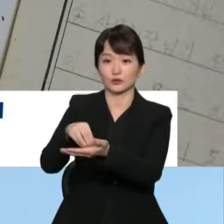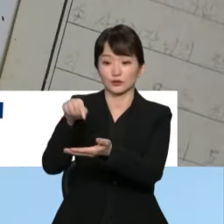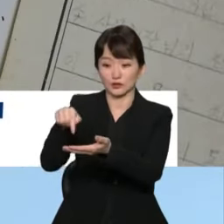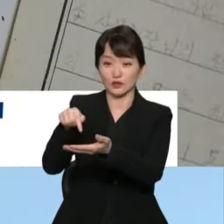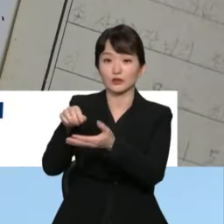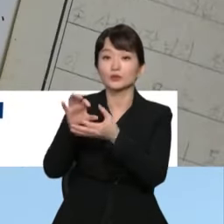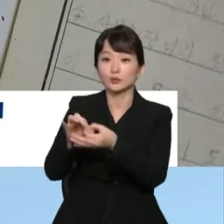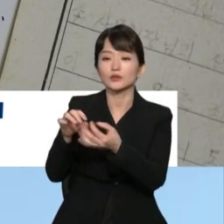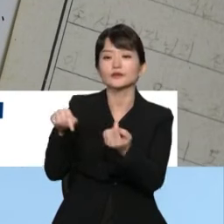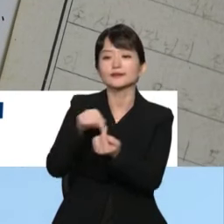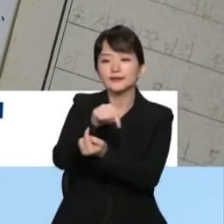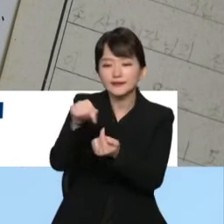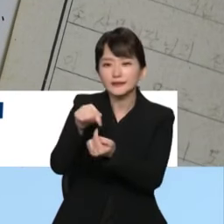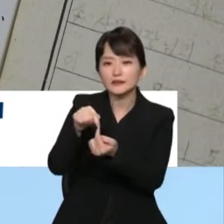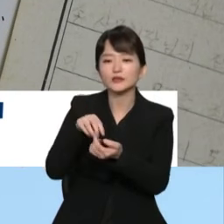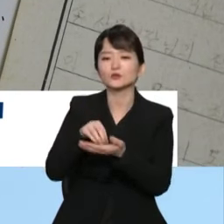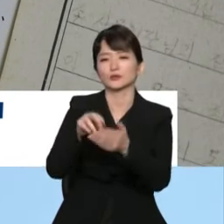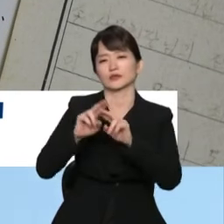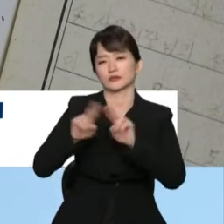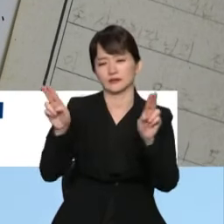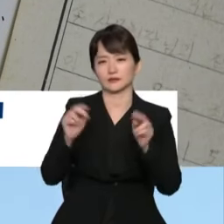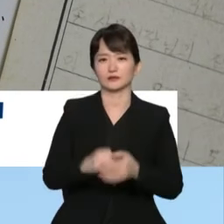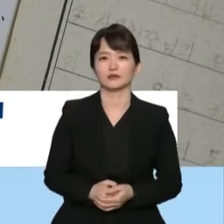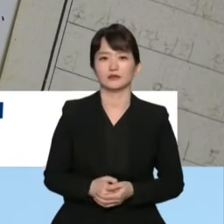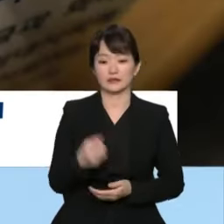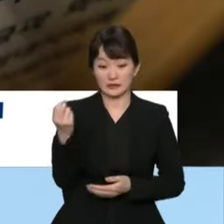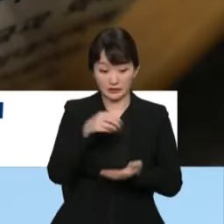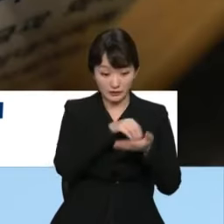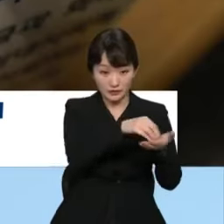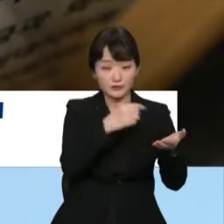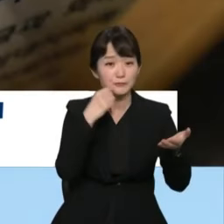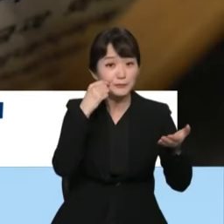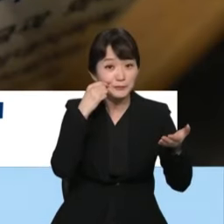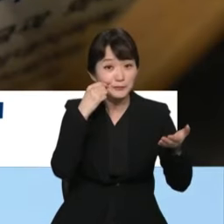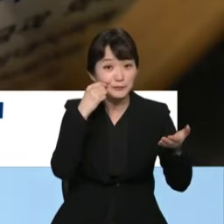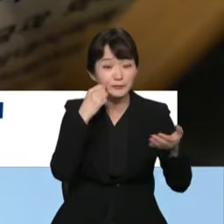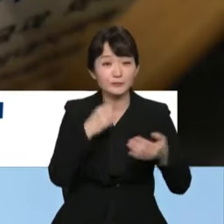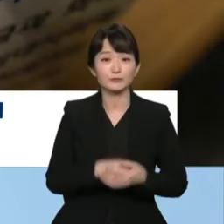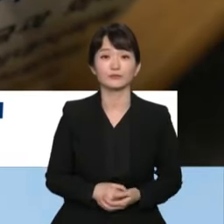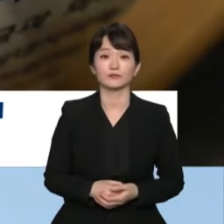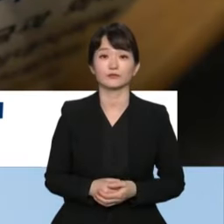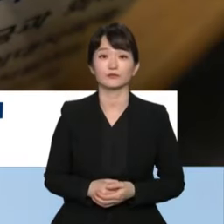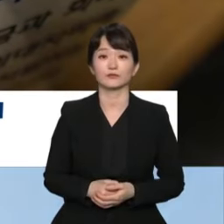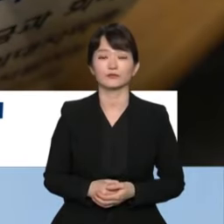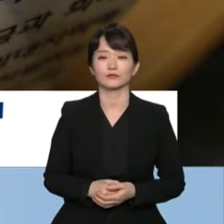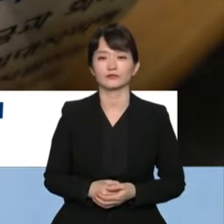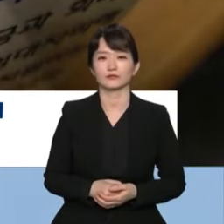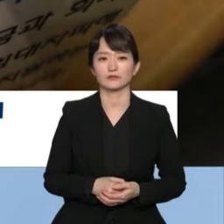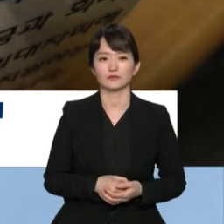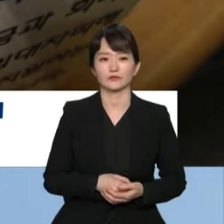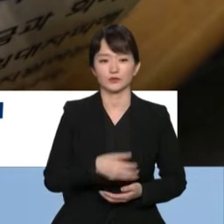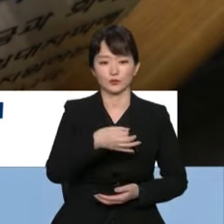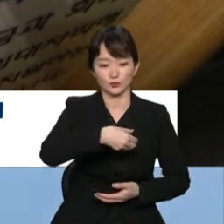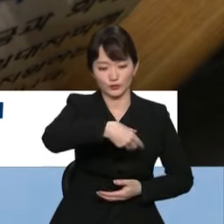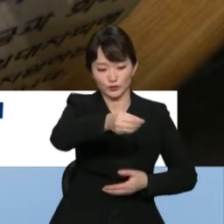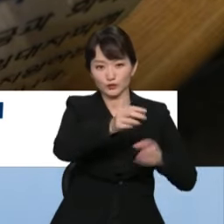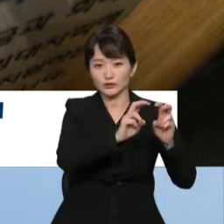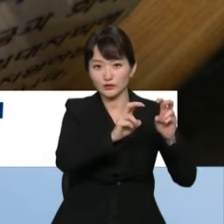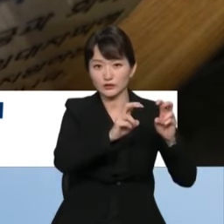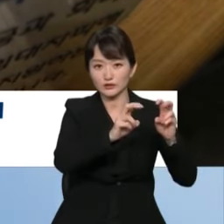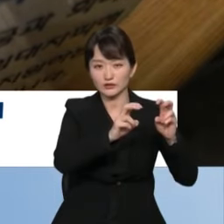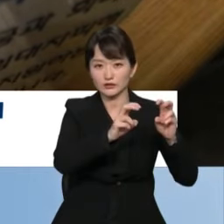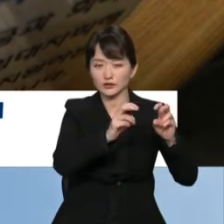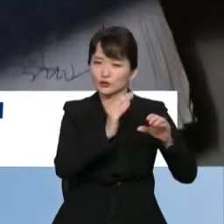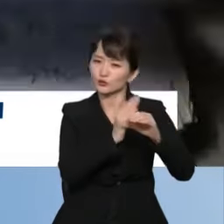영업하는 중이어도 등록 취소해 버리고 재등록도 못 하게 그러면 중견 대법이 이상은 다 정리가 될 겁니다음